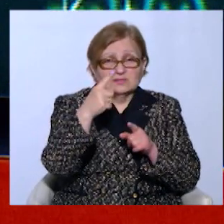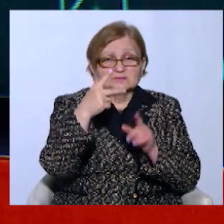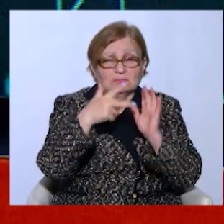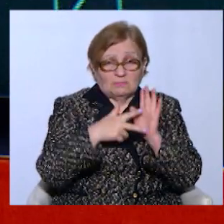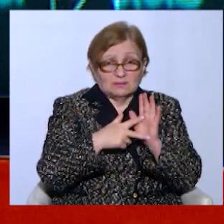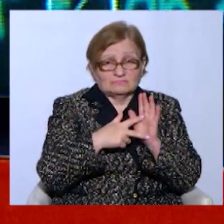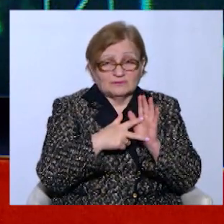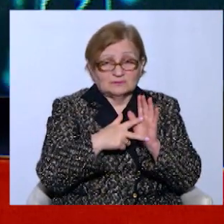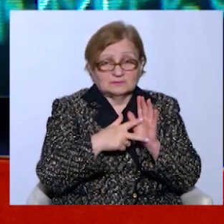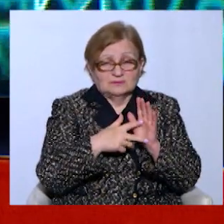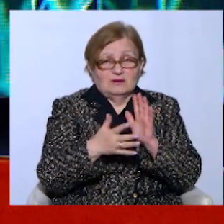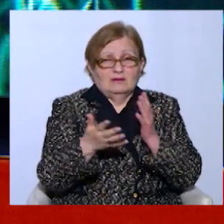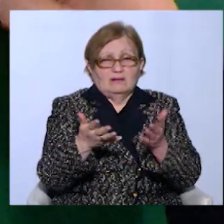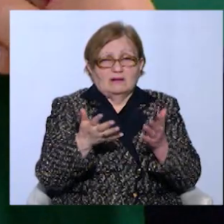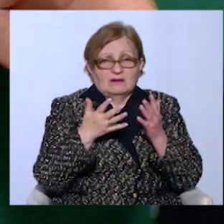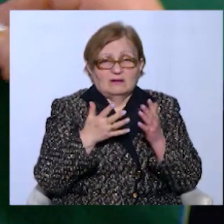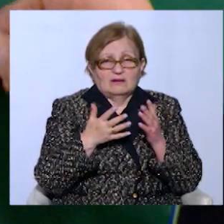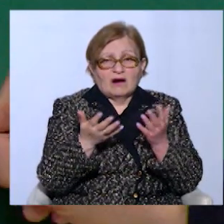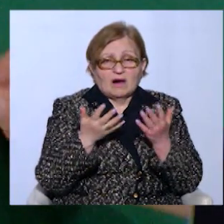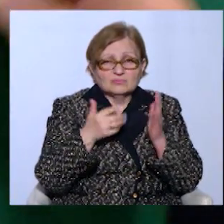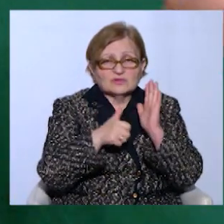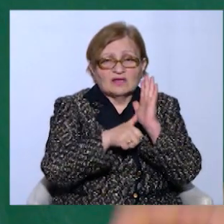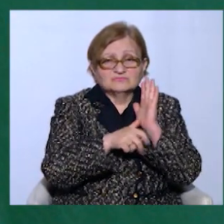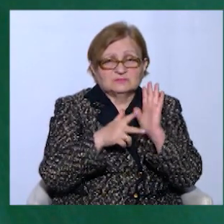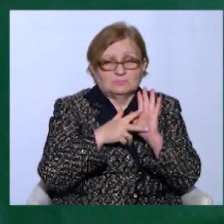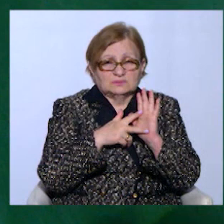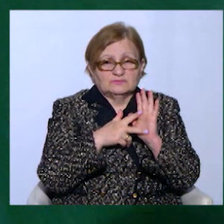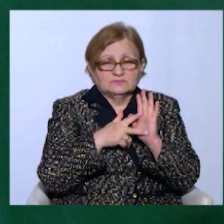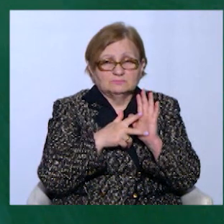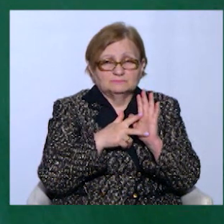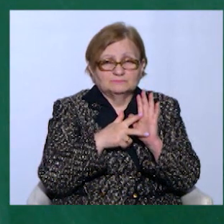მაკლები. უდრის 6/8. აი ესე